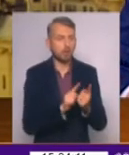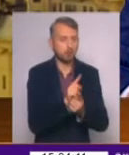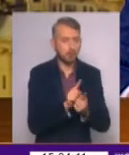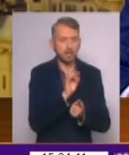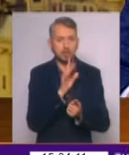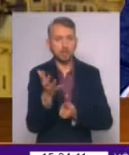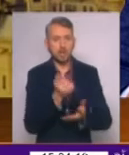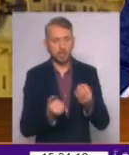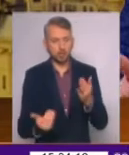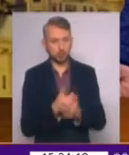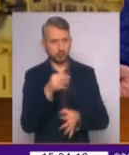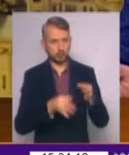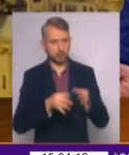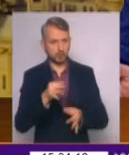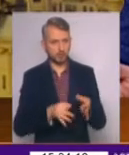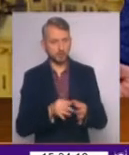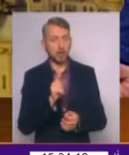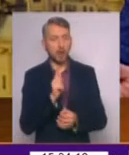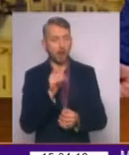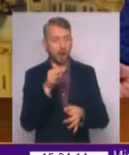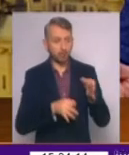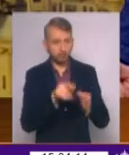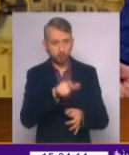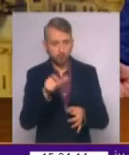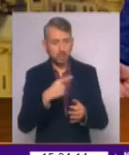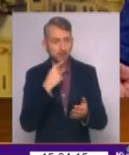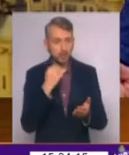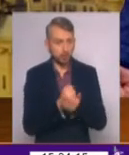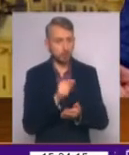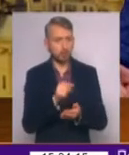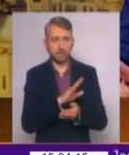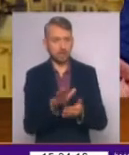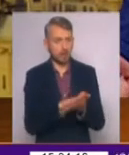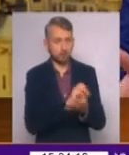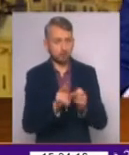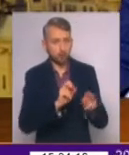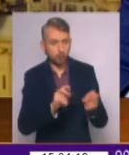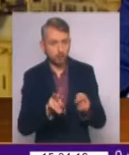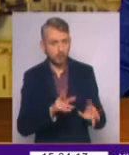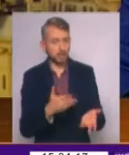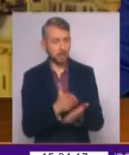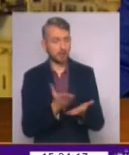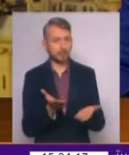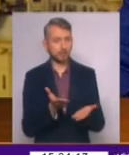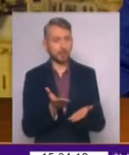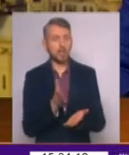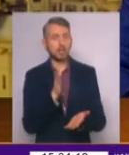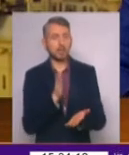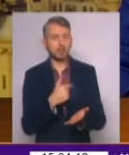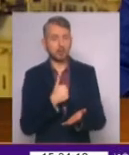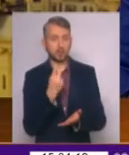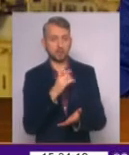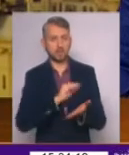будуть набрані нові судді. Угу. А судді виносять, вони не люстровані є. От, до речі, я ж є одним з